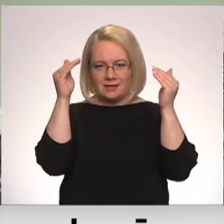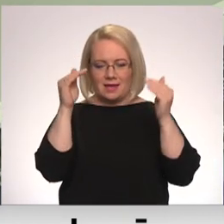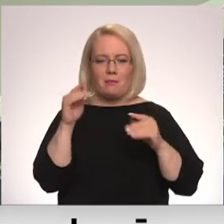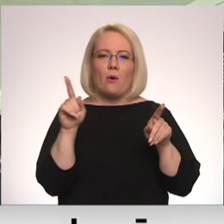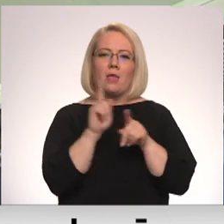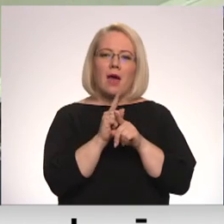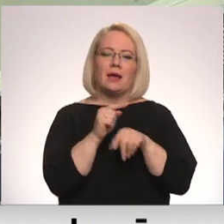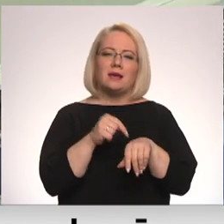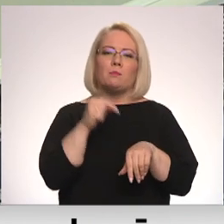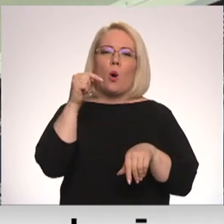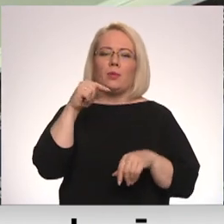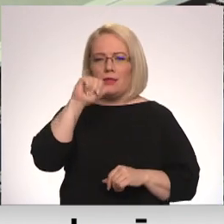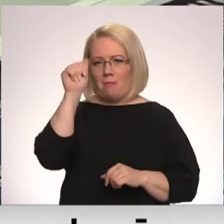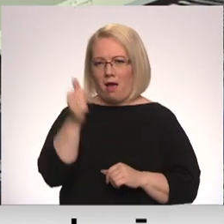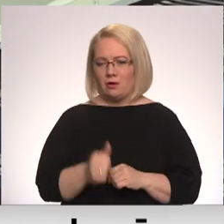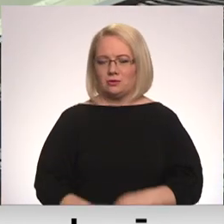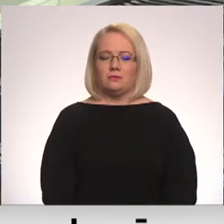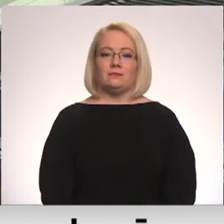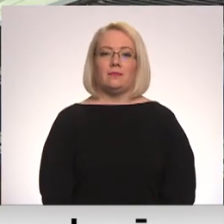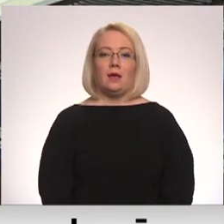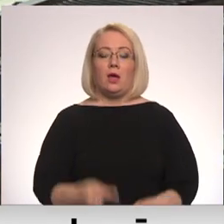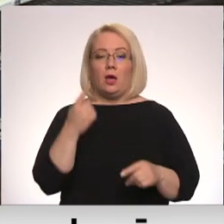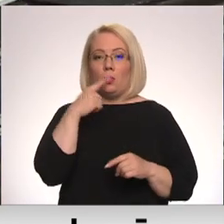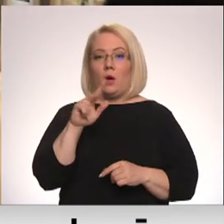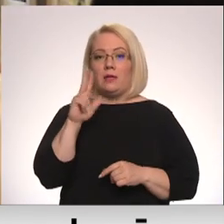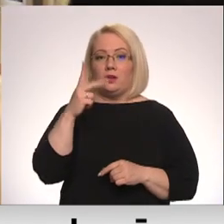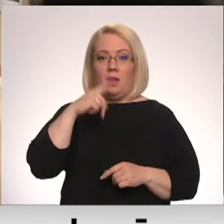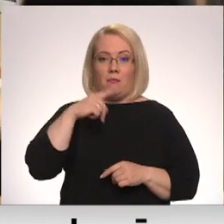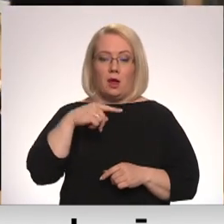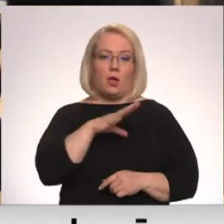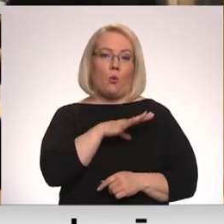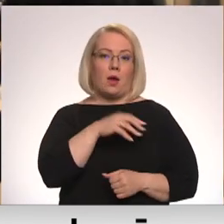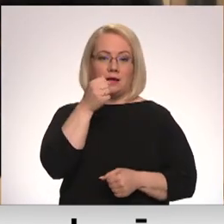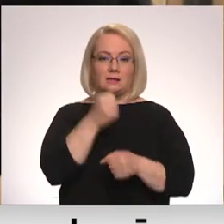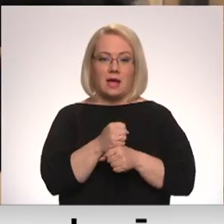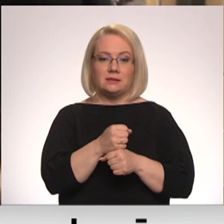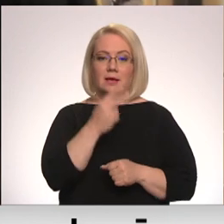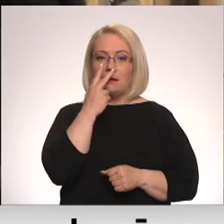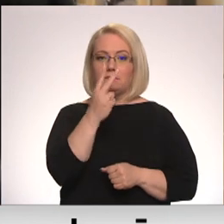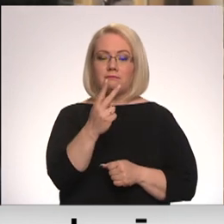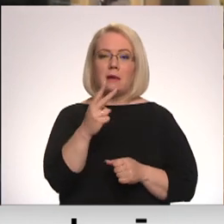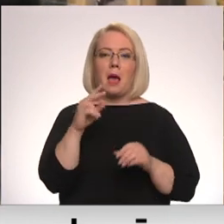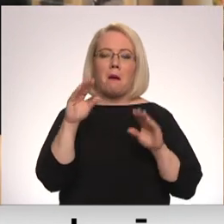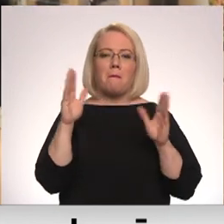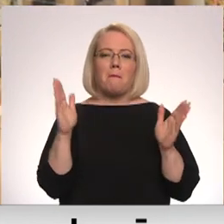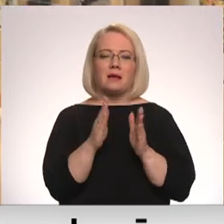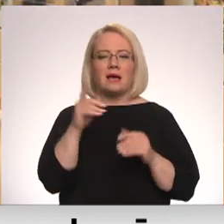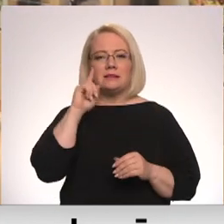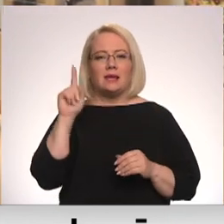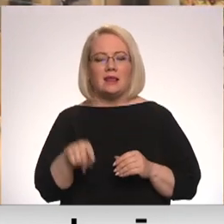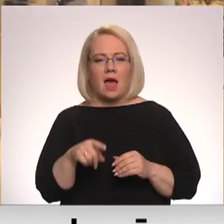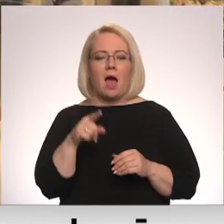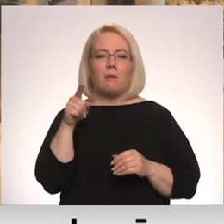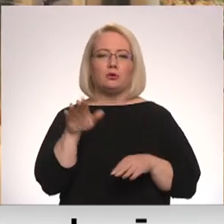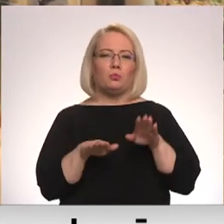un arī pabaudīt mākslu tādā ziņā. Jo kopš 3. marta Ogres stacijas tunelī skatāms līdz šim mazāk zināmas 10 Vilhelma Purvīša